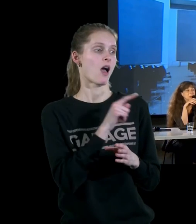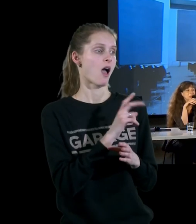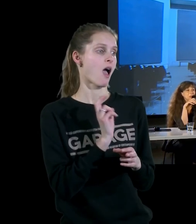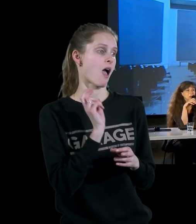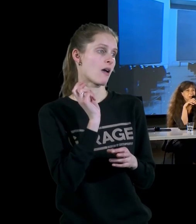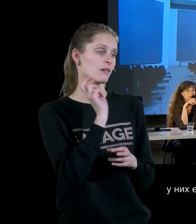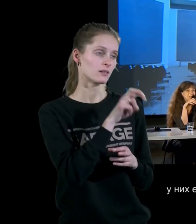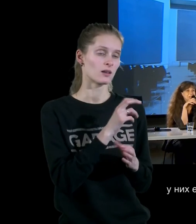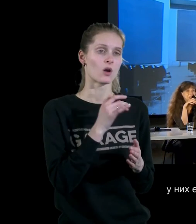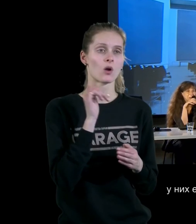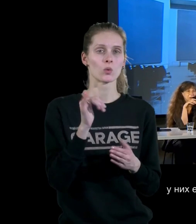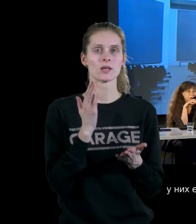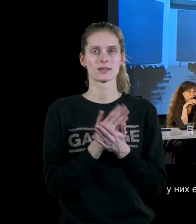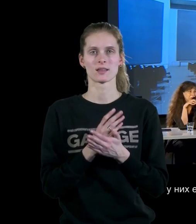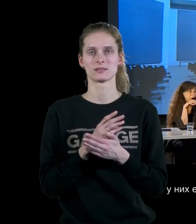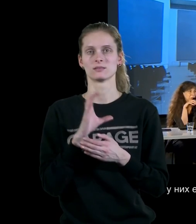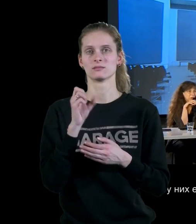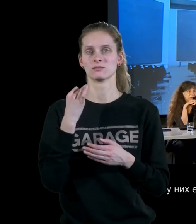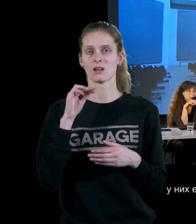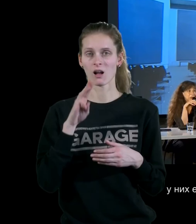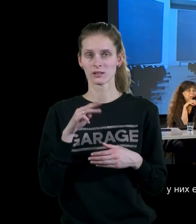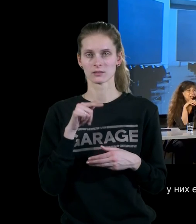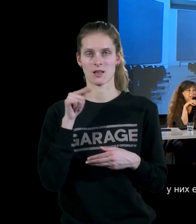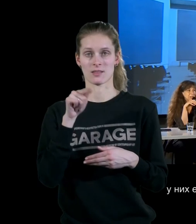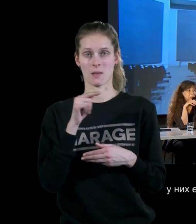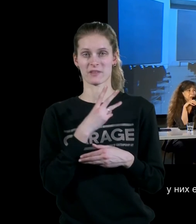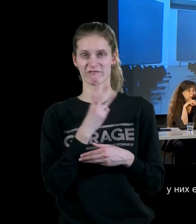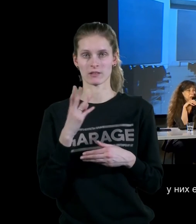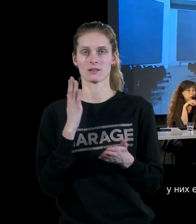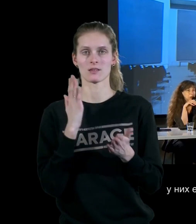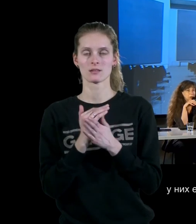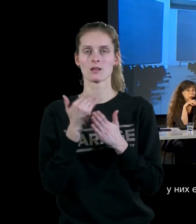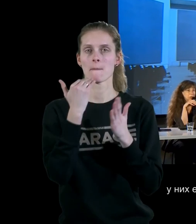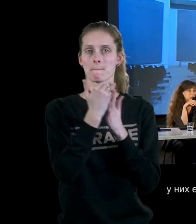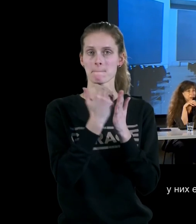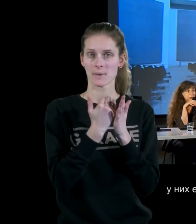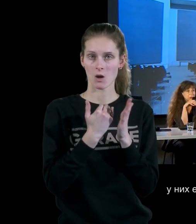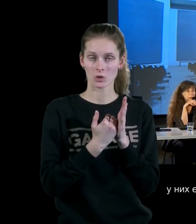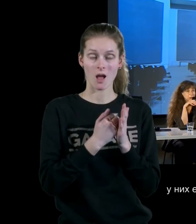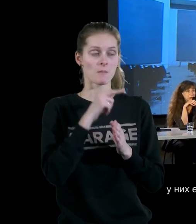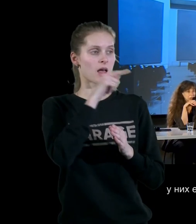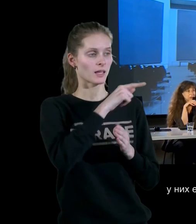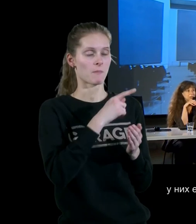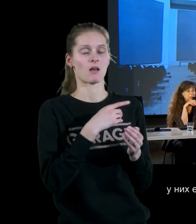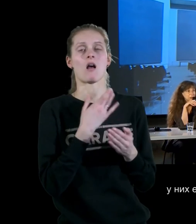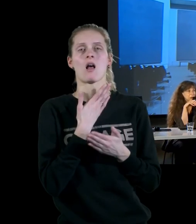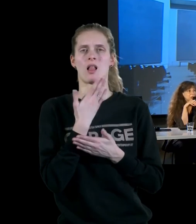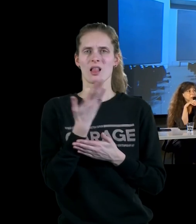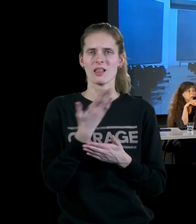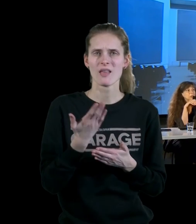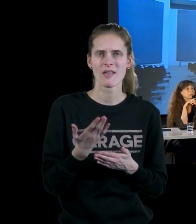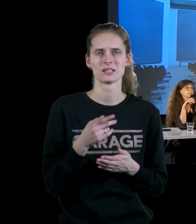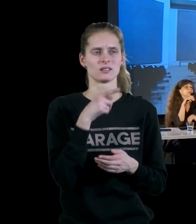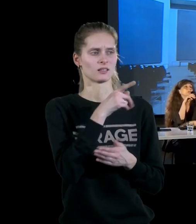нее, посмотрите, у них есть сайт, и там есть замечательная совершенно программа. Это капелла, в которой проходят лекции, в которой проходят концерты.